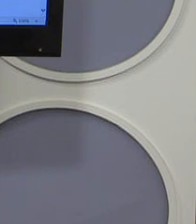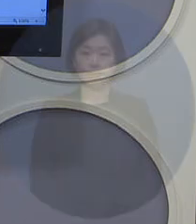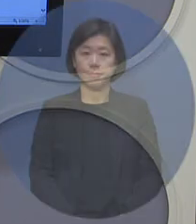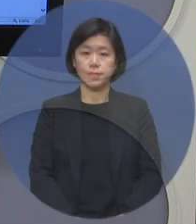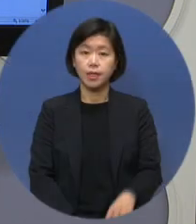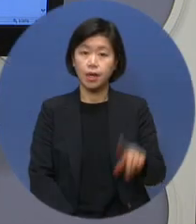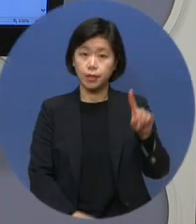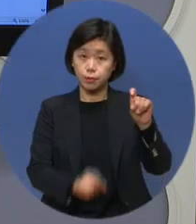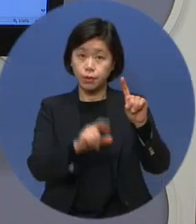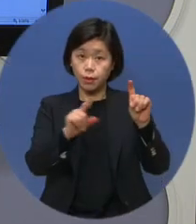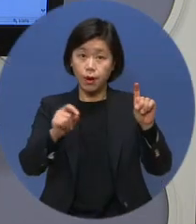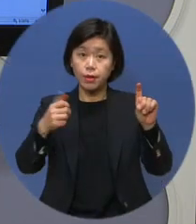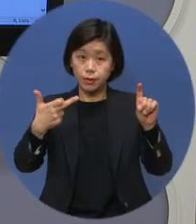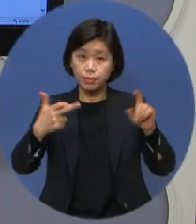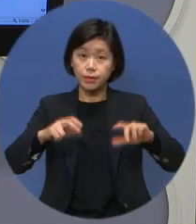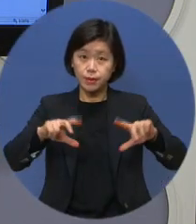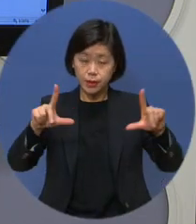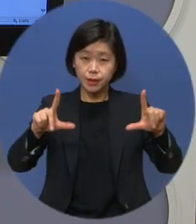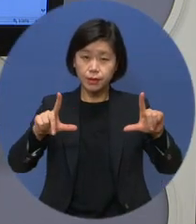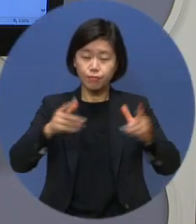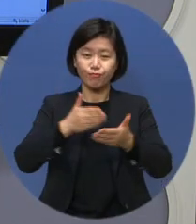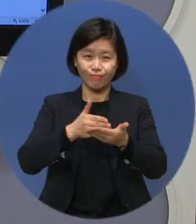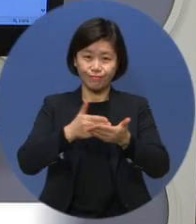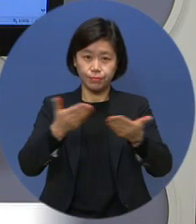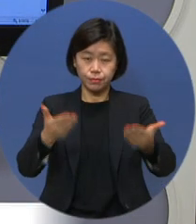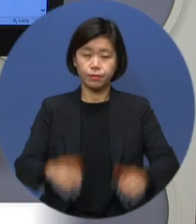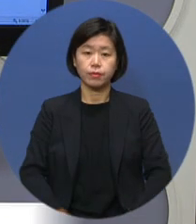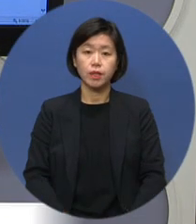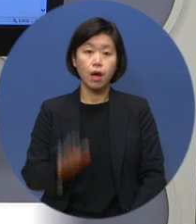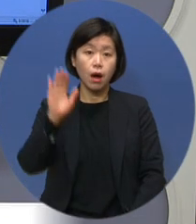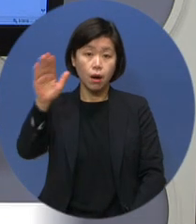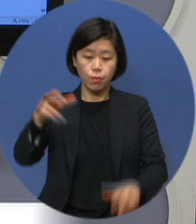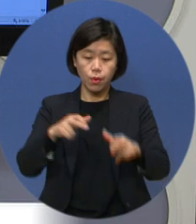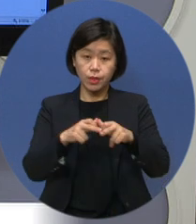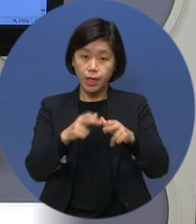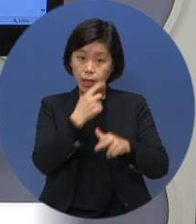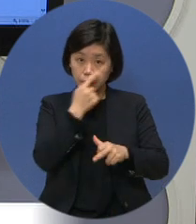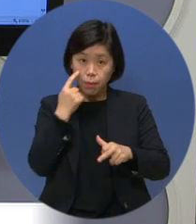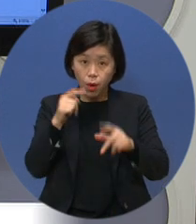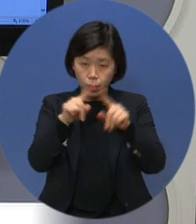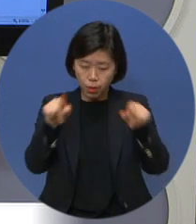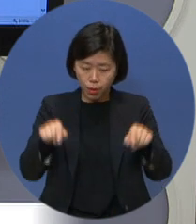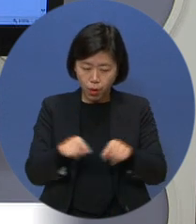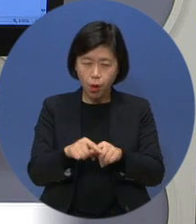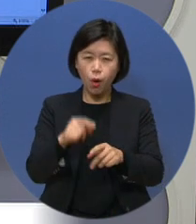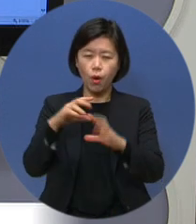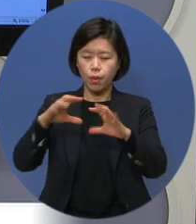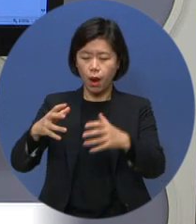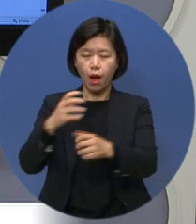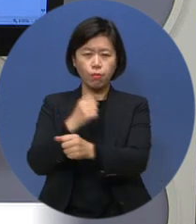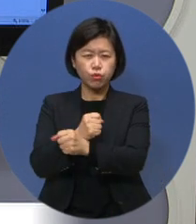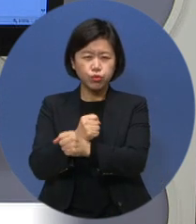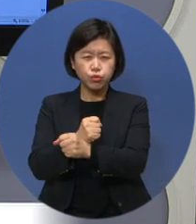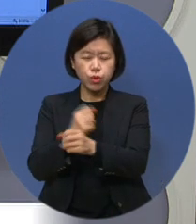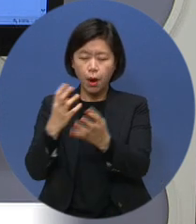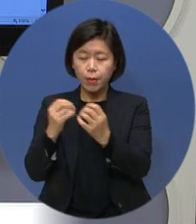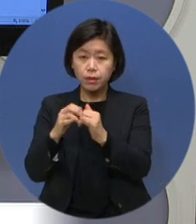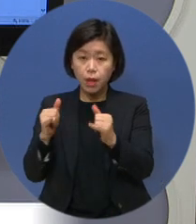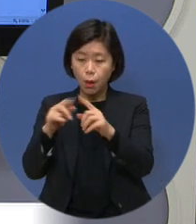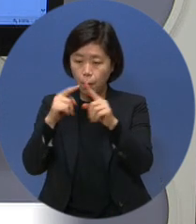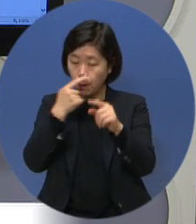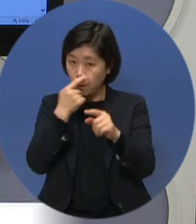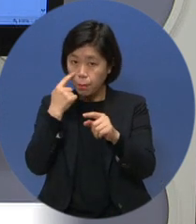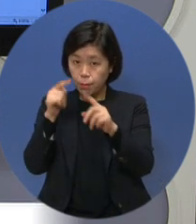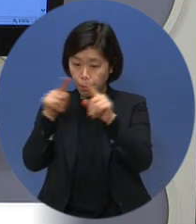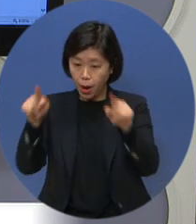11월 17일 만만한 했습니다 앞으로 자 개인 증명서와 국가유공자 헐 인사 등 의 스마트폰 속으로